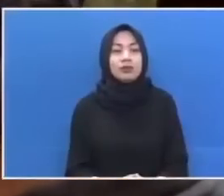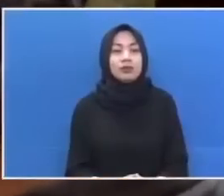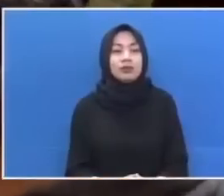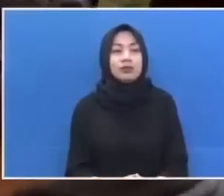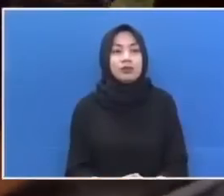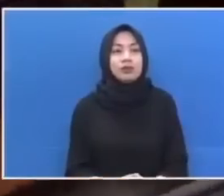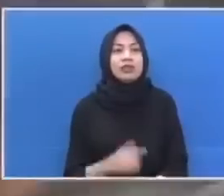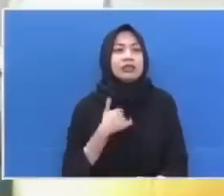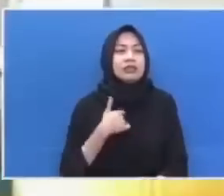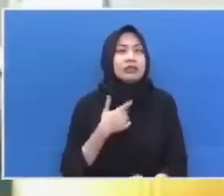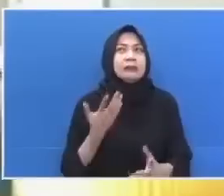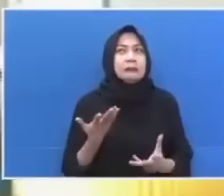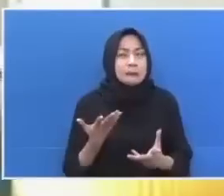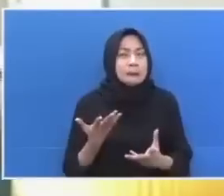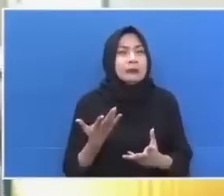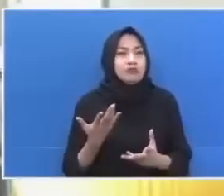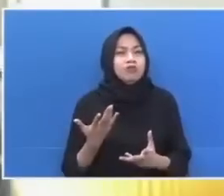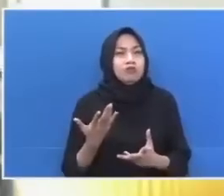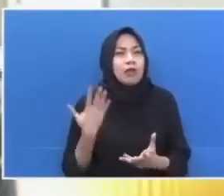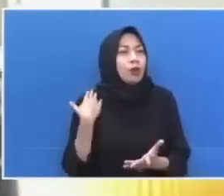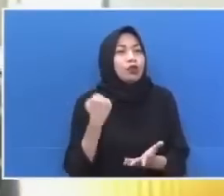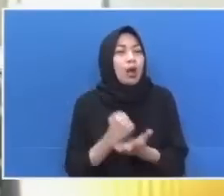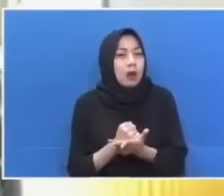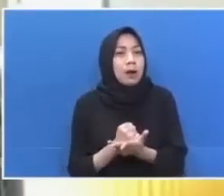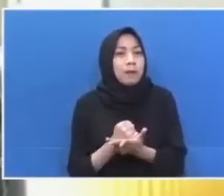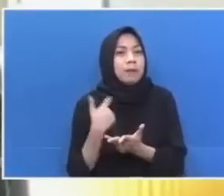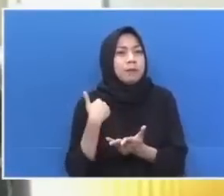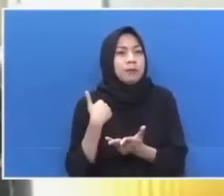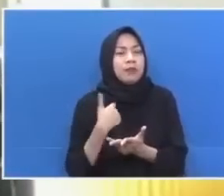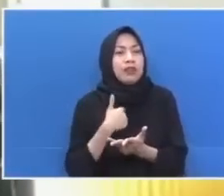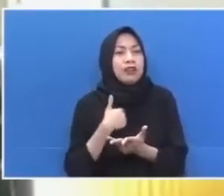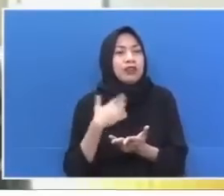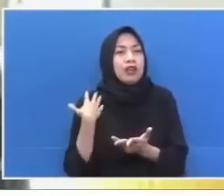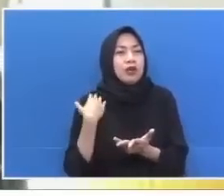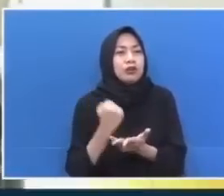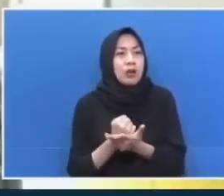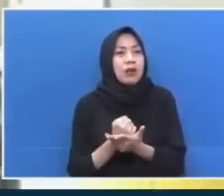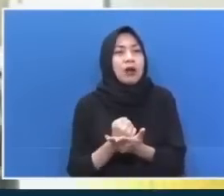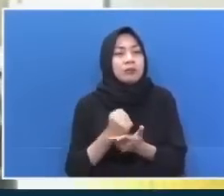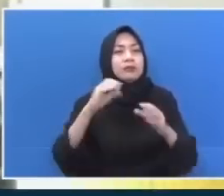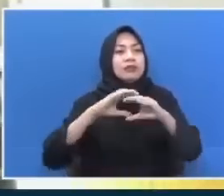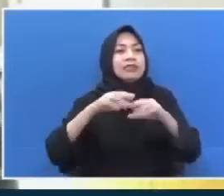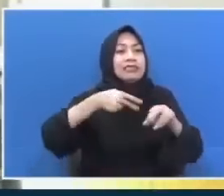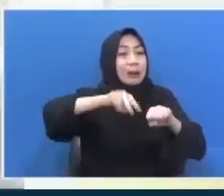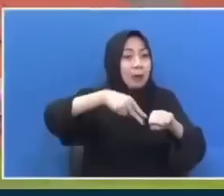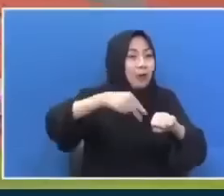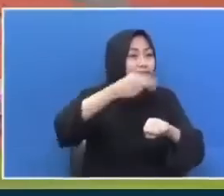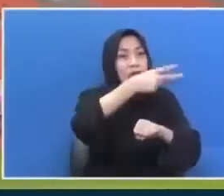PSSI, saya sendiri menjamin ya, bahwa kita ingin melakukan hal-hal perbaikan sepak